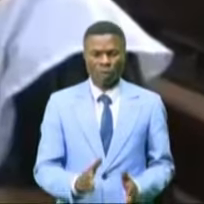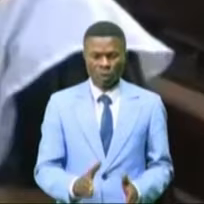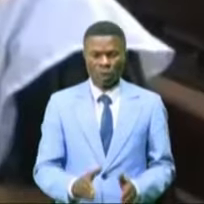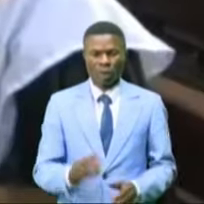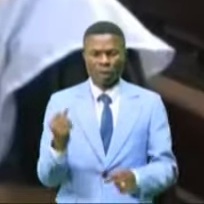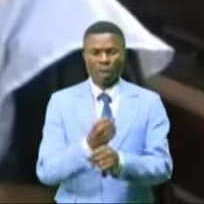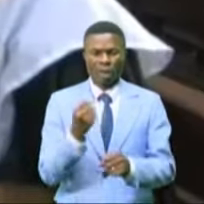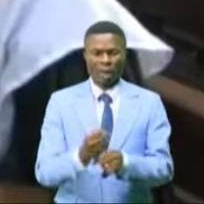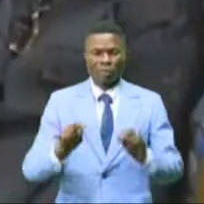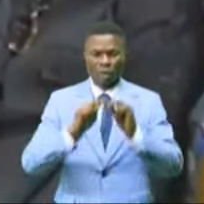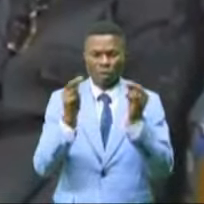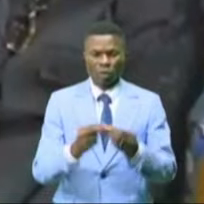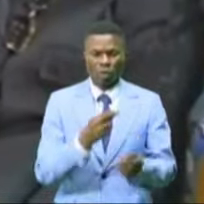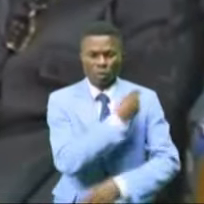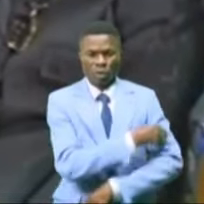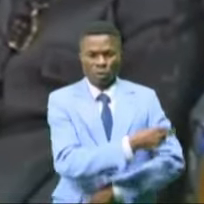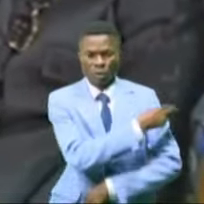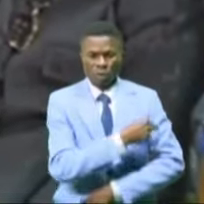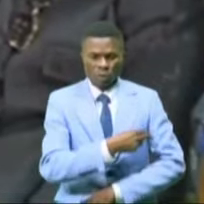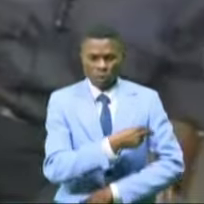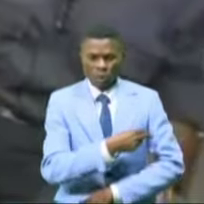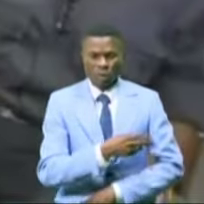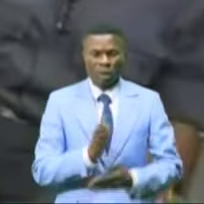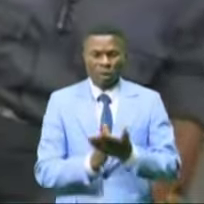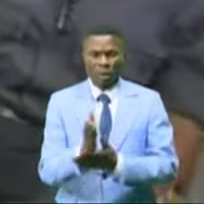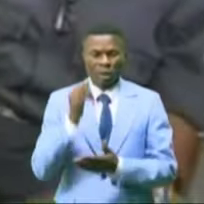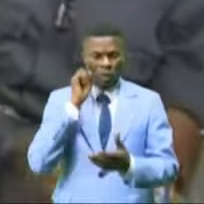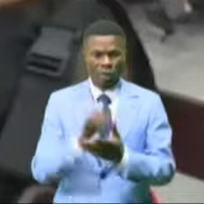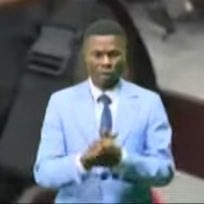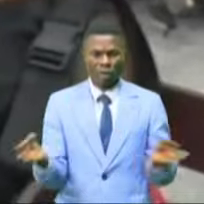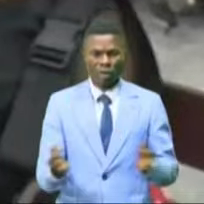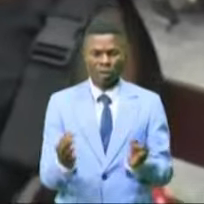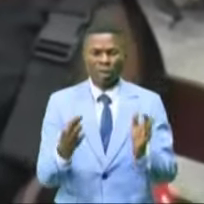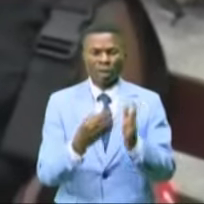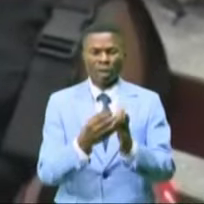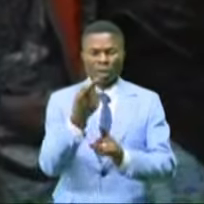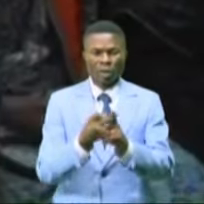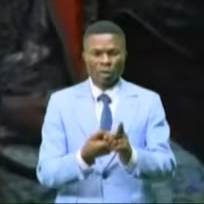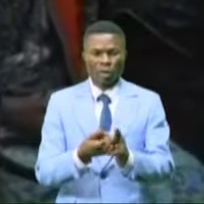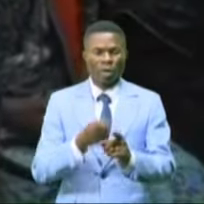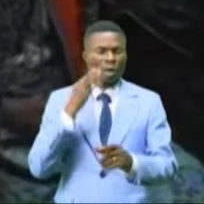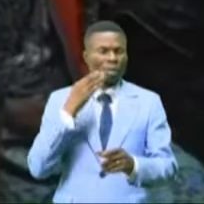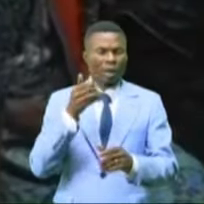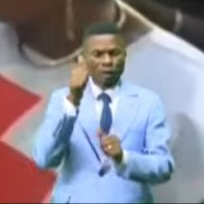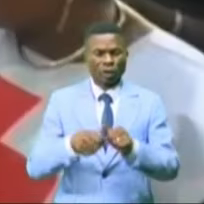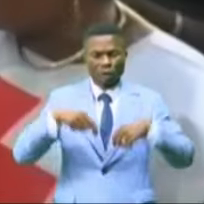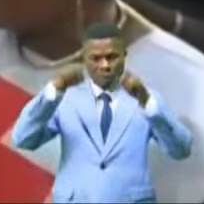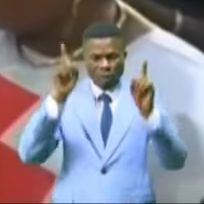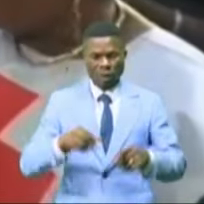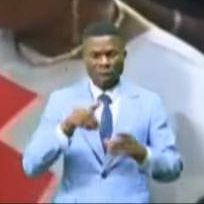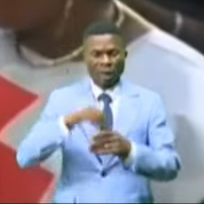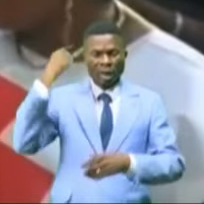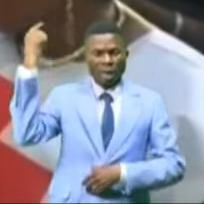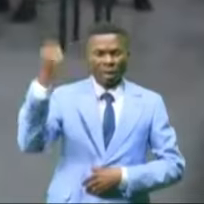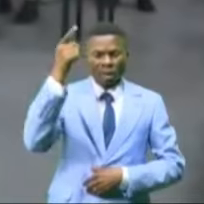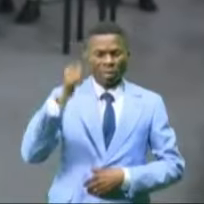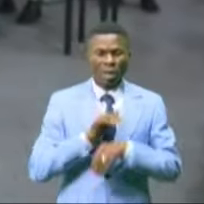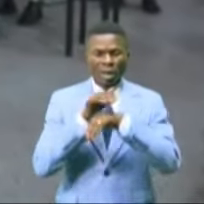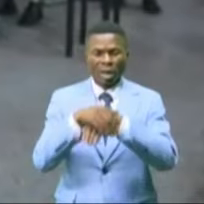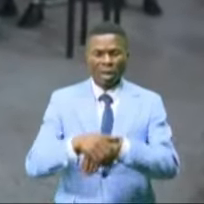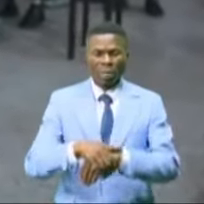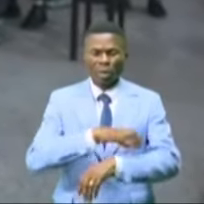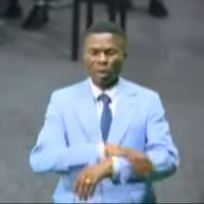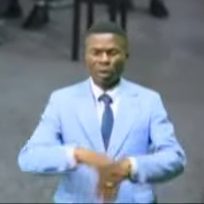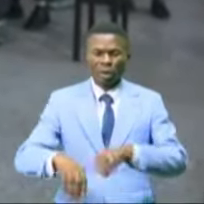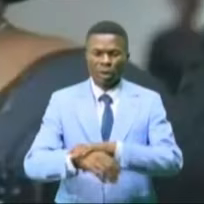Croix-Rouge RDC en marge de la Journée internationale des droits de la femme célébrée le 8 mars de chaque année à travers le monde de compatir aux malheurs qui frappent les